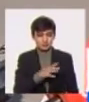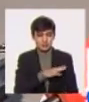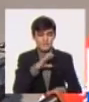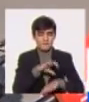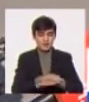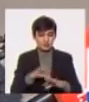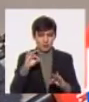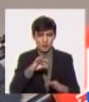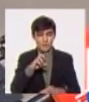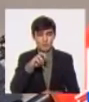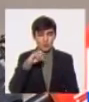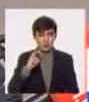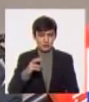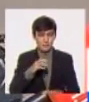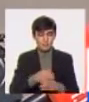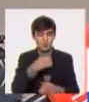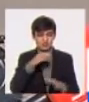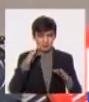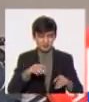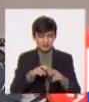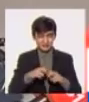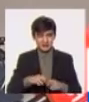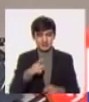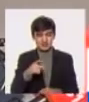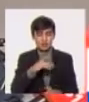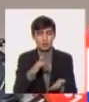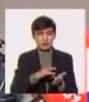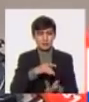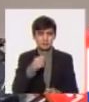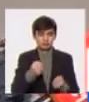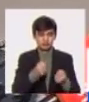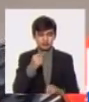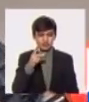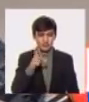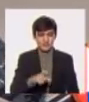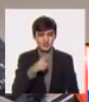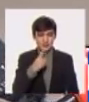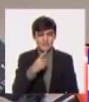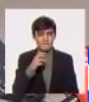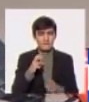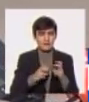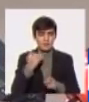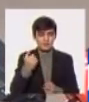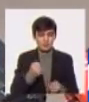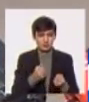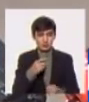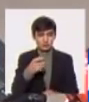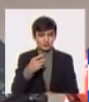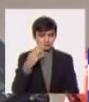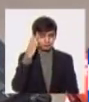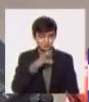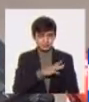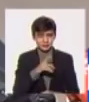факт на блокпосту на выезде из города. Водитель автомашины одной из фирм пытался